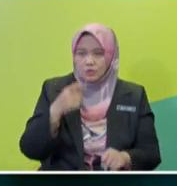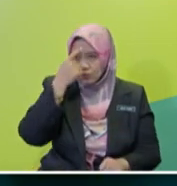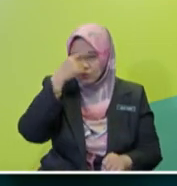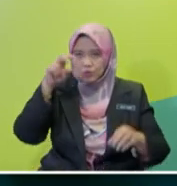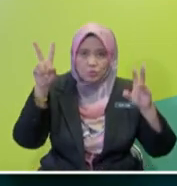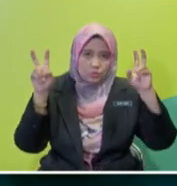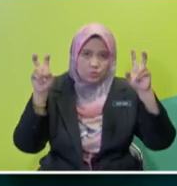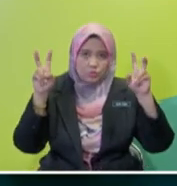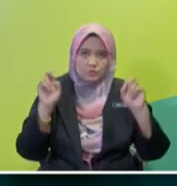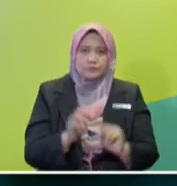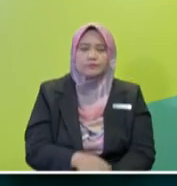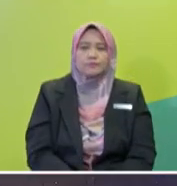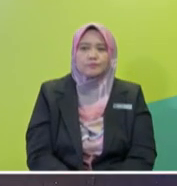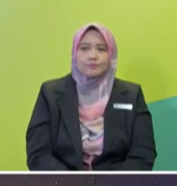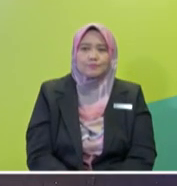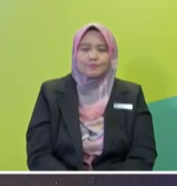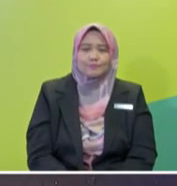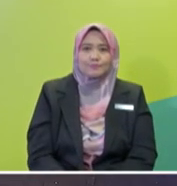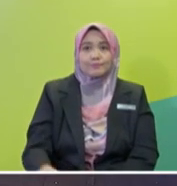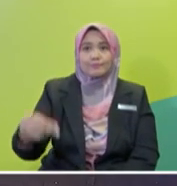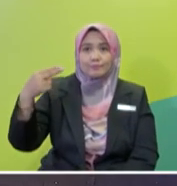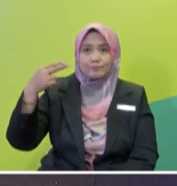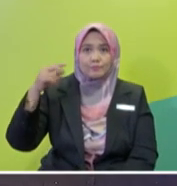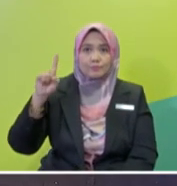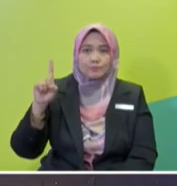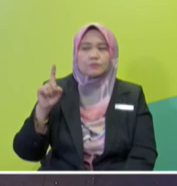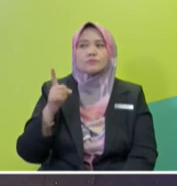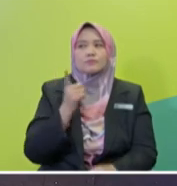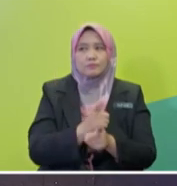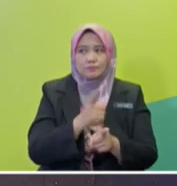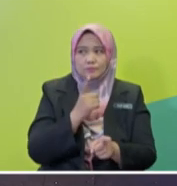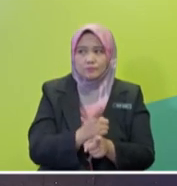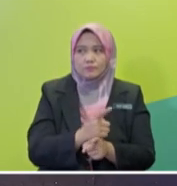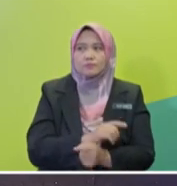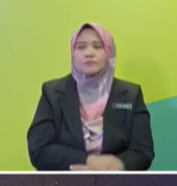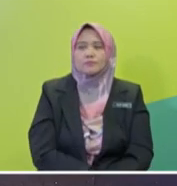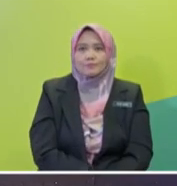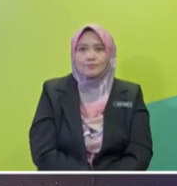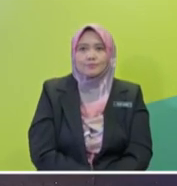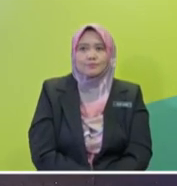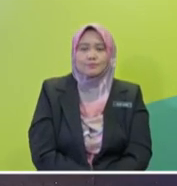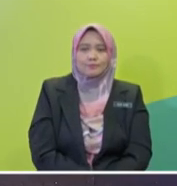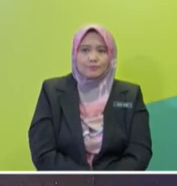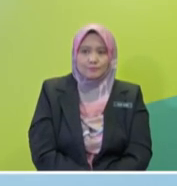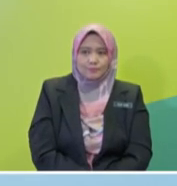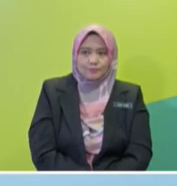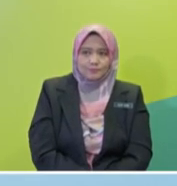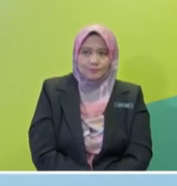1 oke bagus segitu pas sekali Oke kita ada 6 size